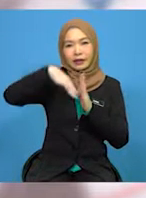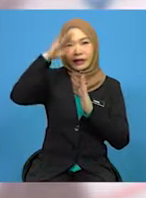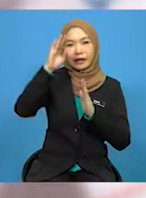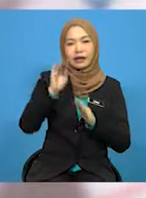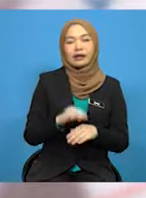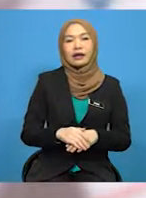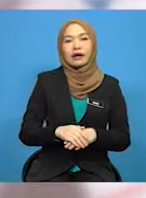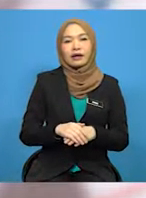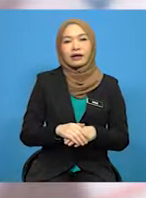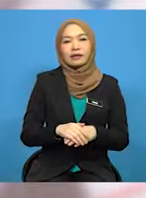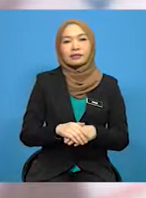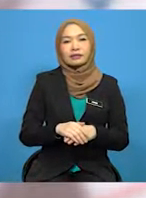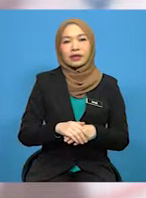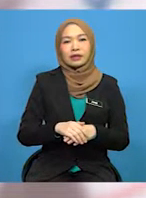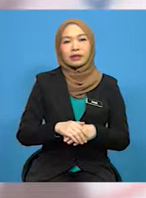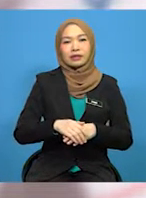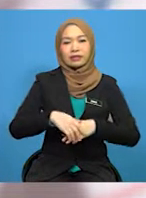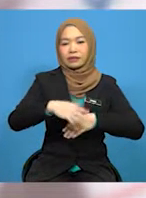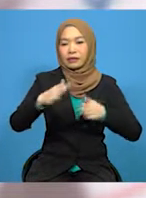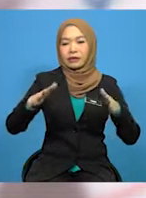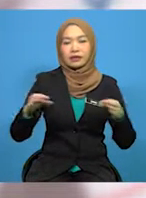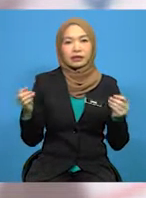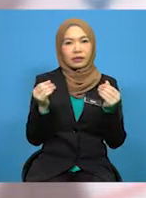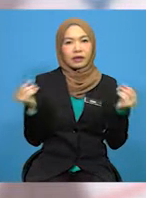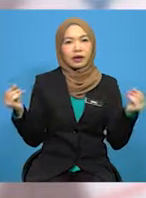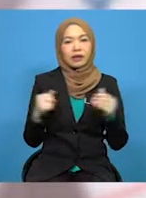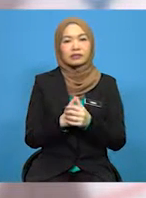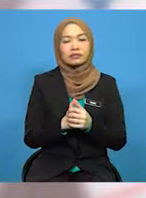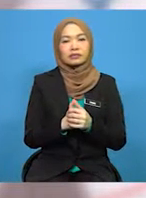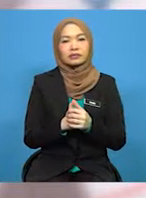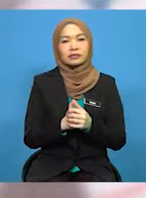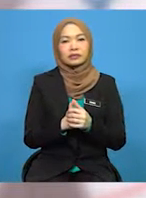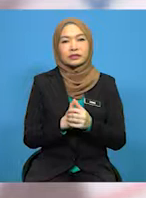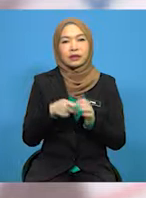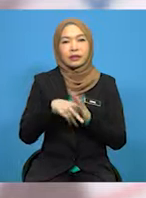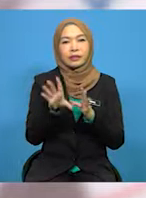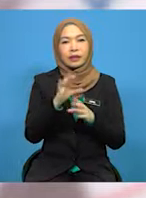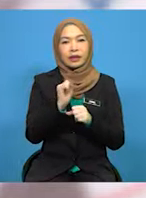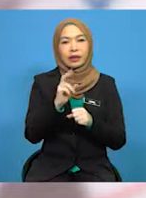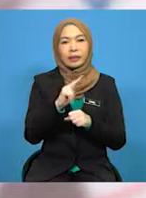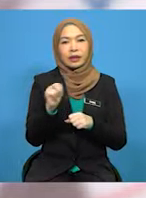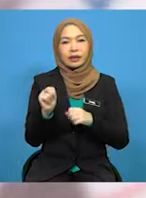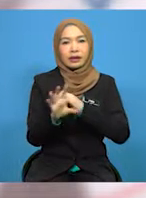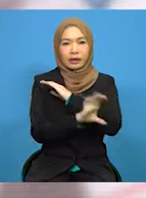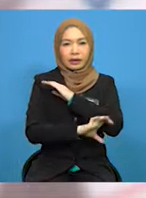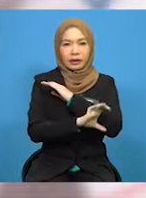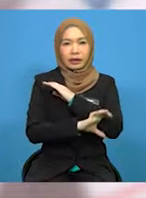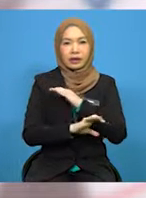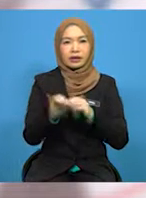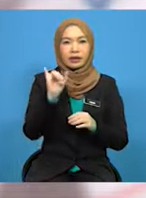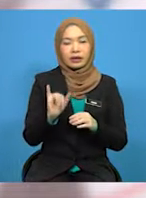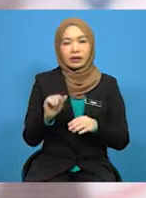ini telah menyebabkan pengiraan pendapatan negara yang menggunakan indeks